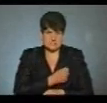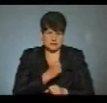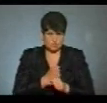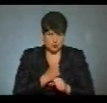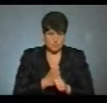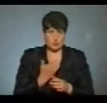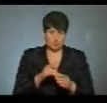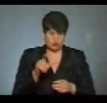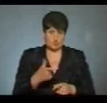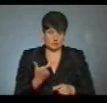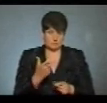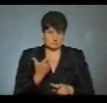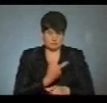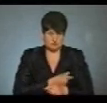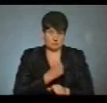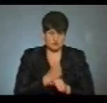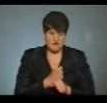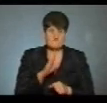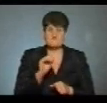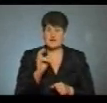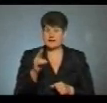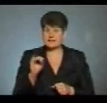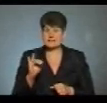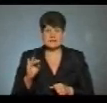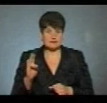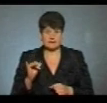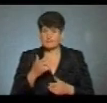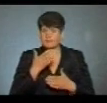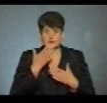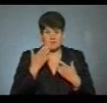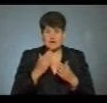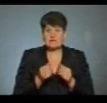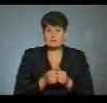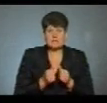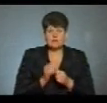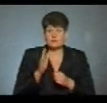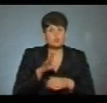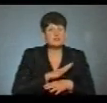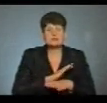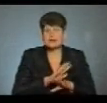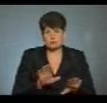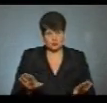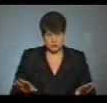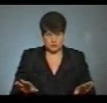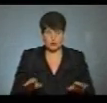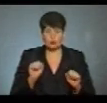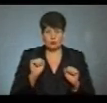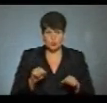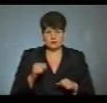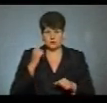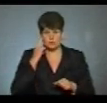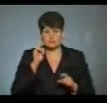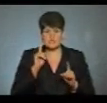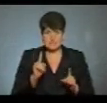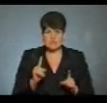людину провакцинувати. Оскільки вакцини немає, в найближчому осяжному майбутньому її не буде, то можна розраховувати тільки на